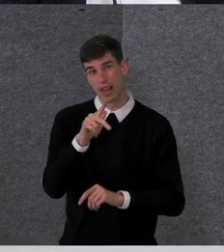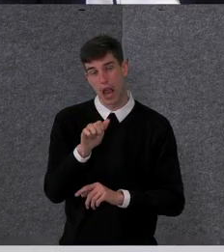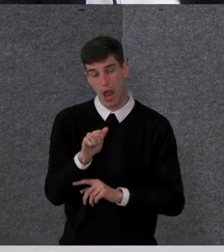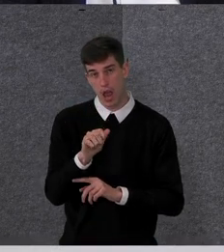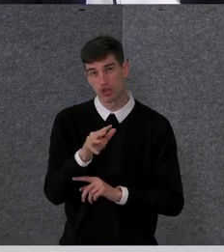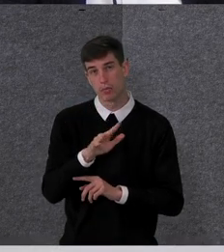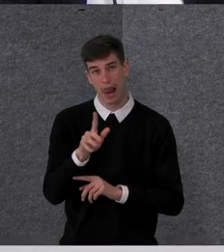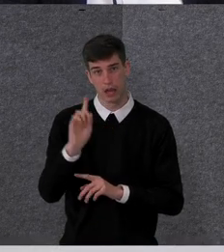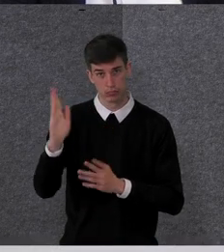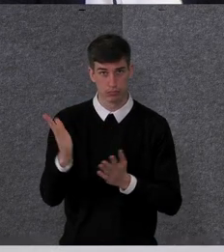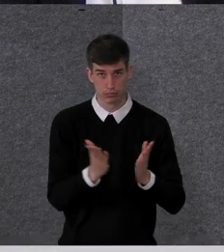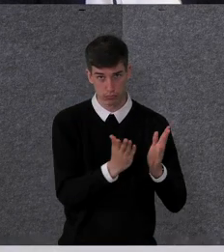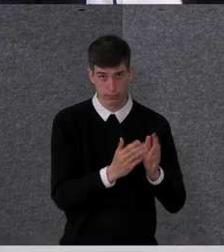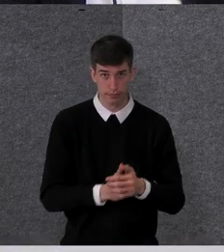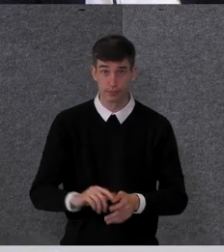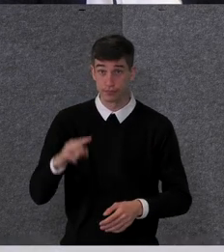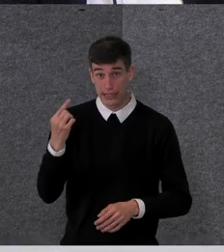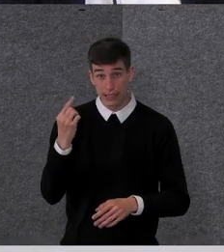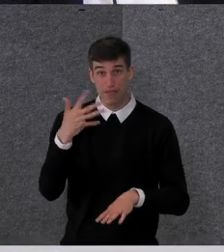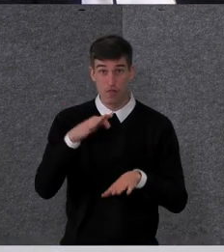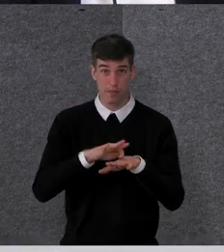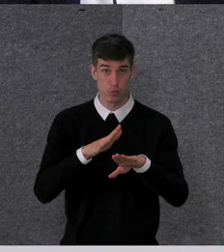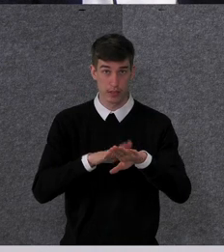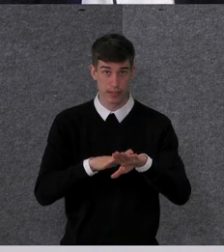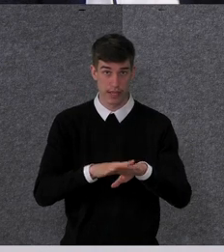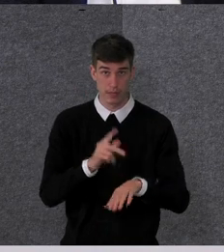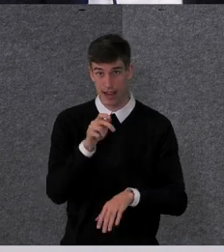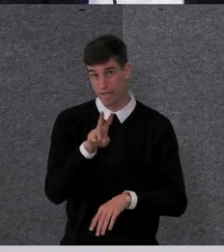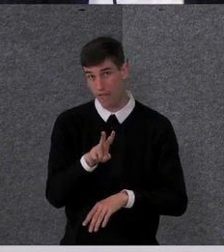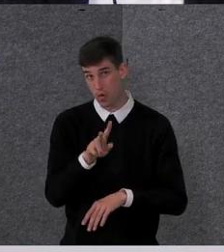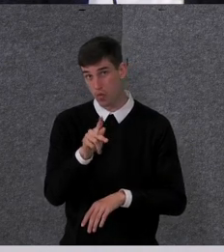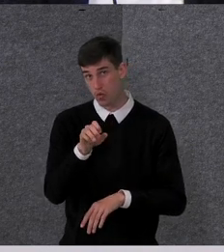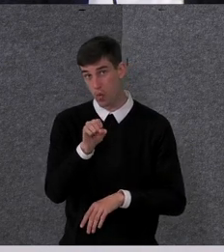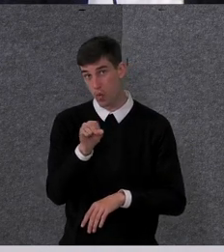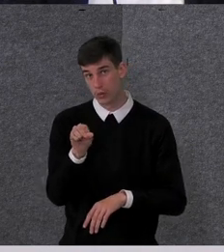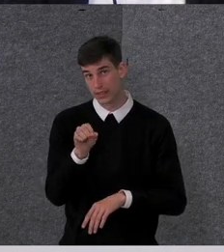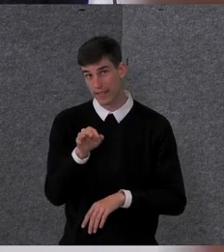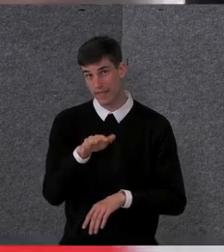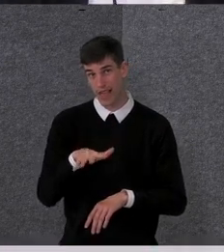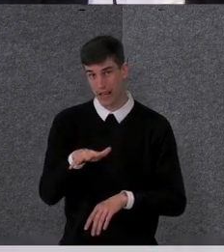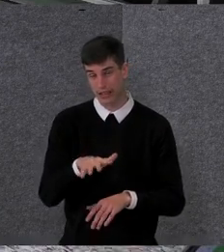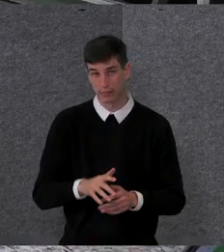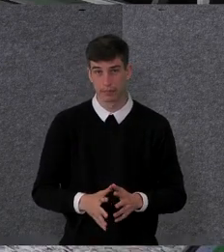Liebe Anne-Monika, auch du hast 5 Minuten aus dem KV Coesfeld.